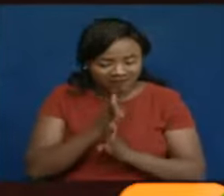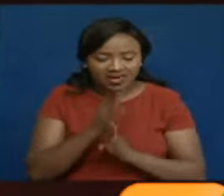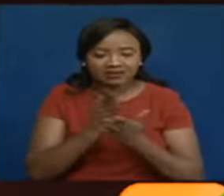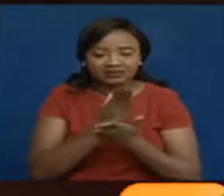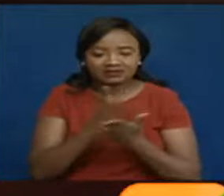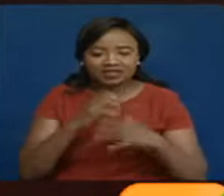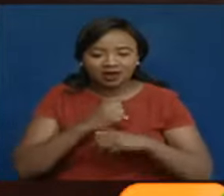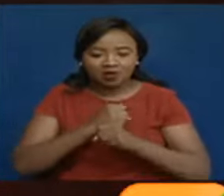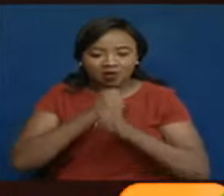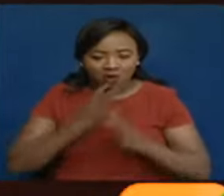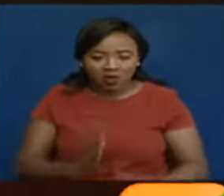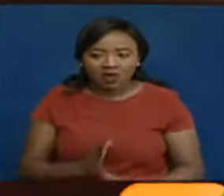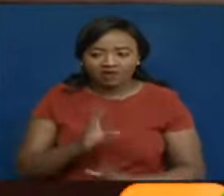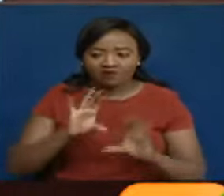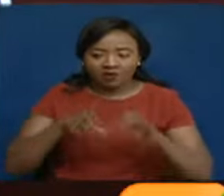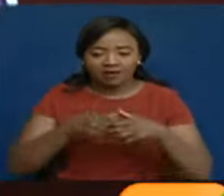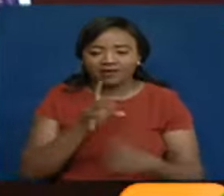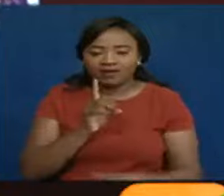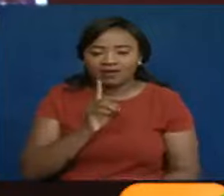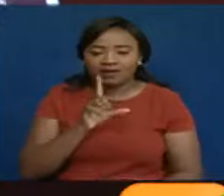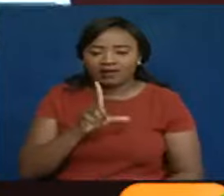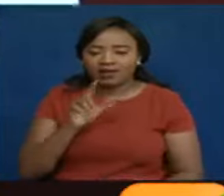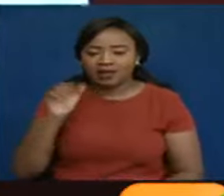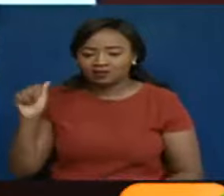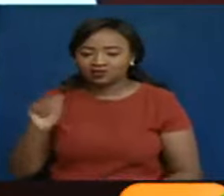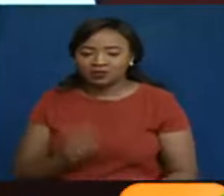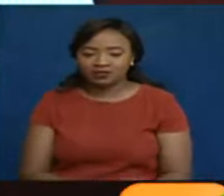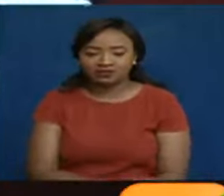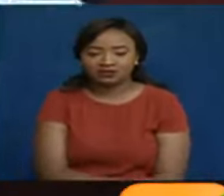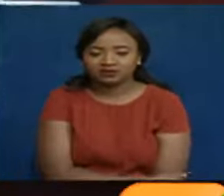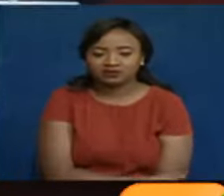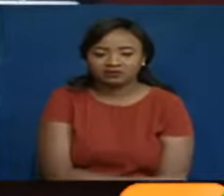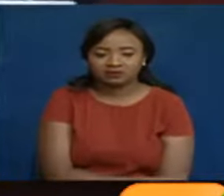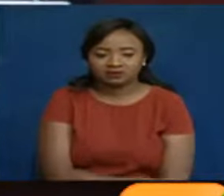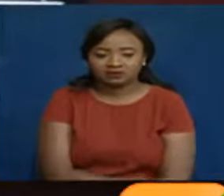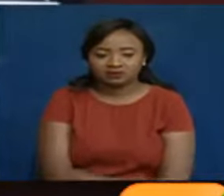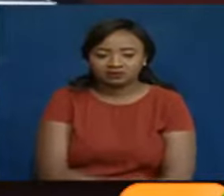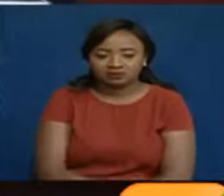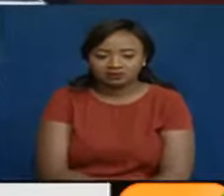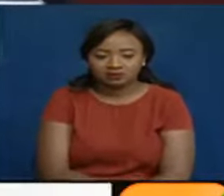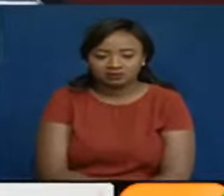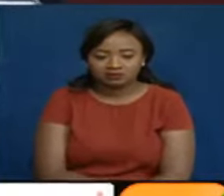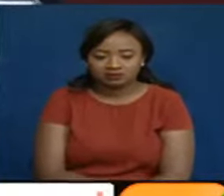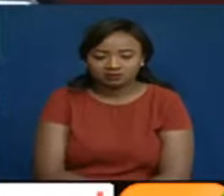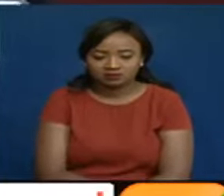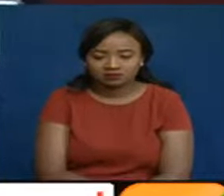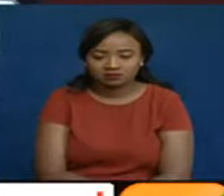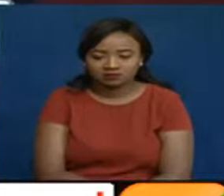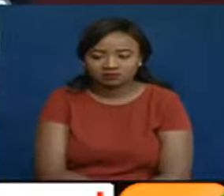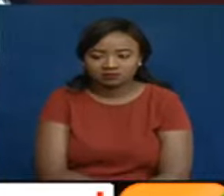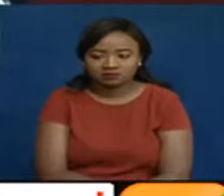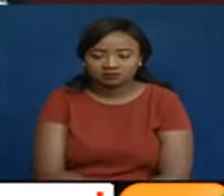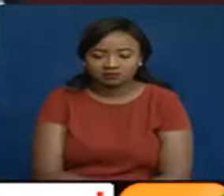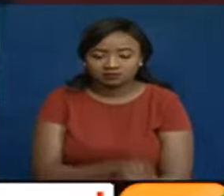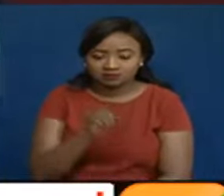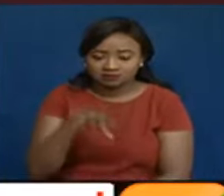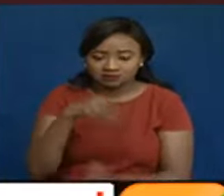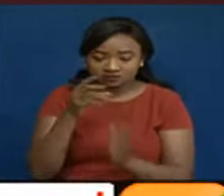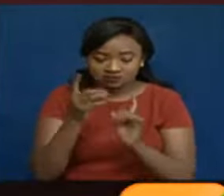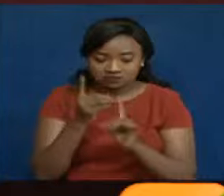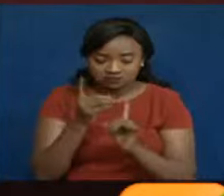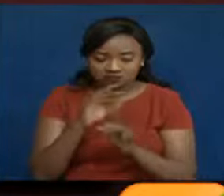wa kampuni ya bima ya Direct Line Assurance. For the hearing of this miscellaneous application, the date has been taken by consent by